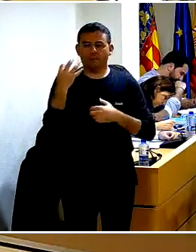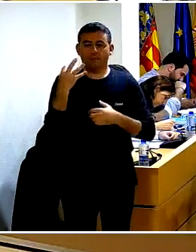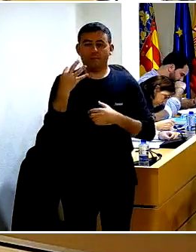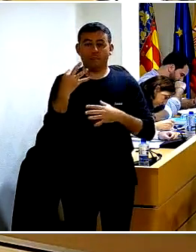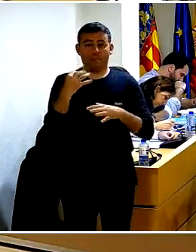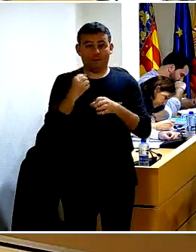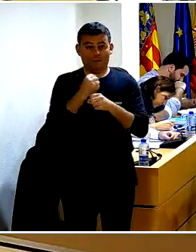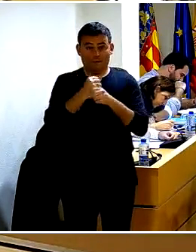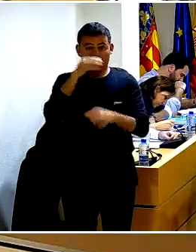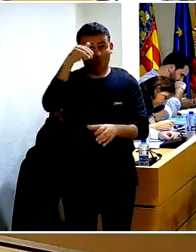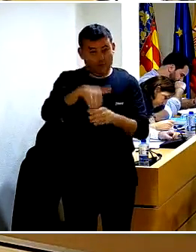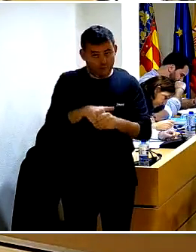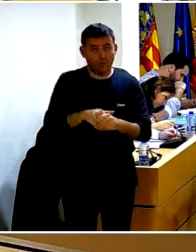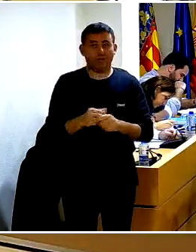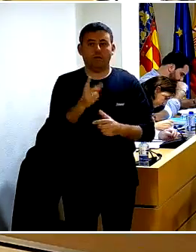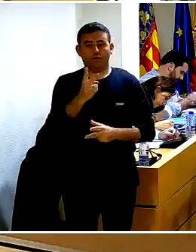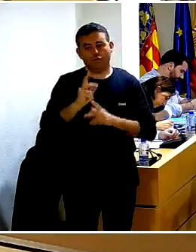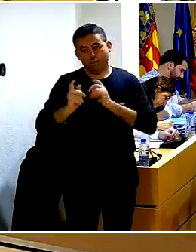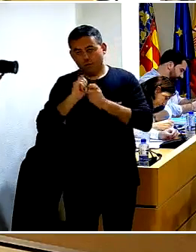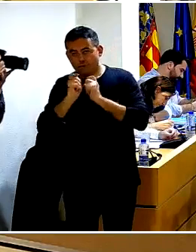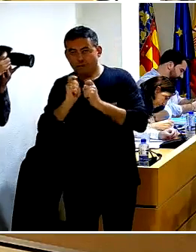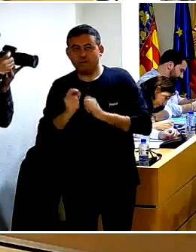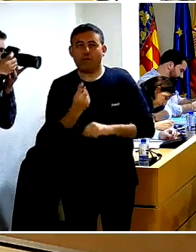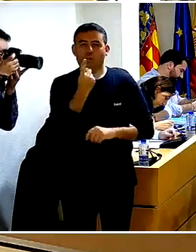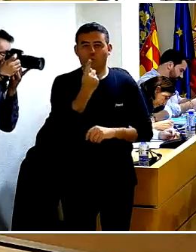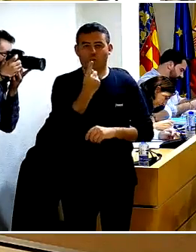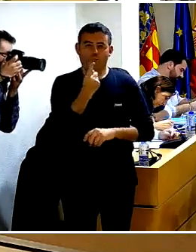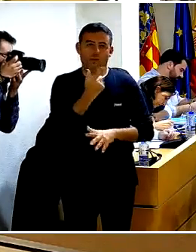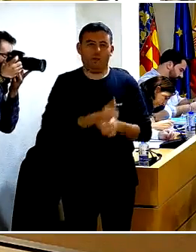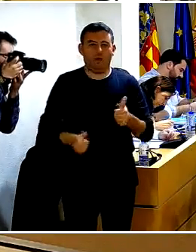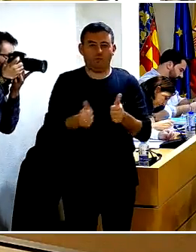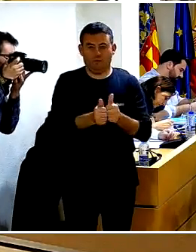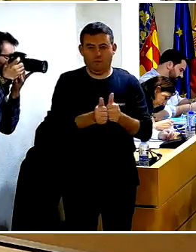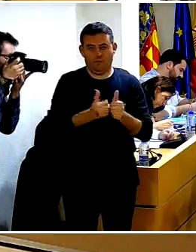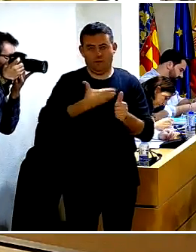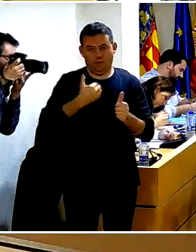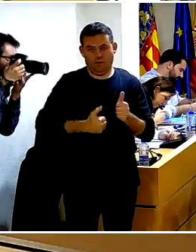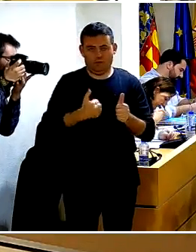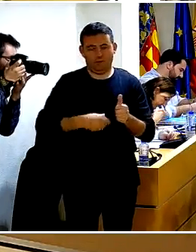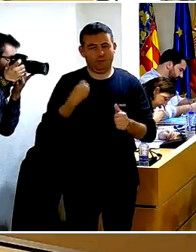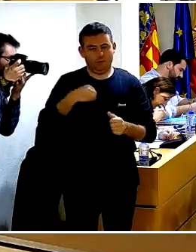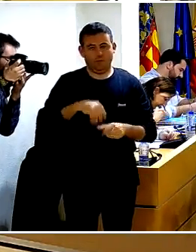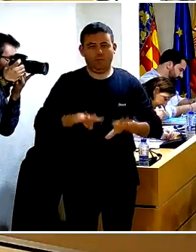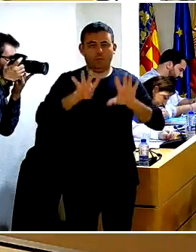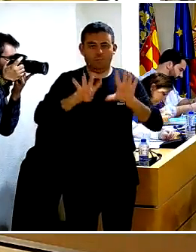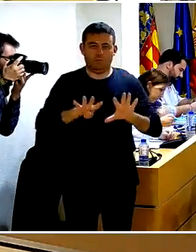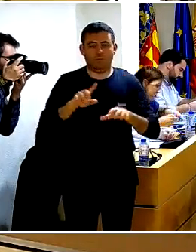2 periodistes i una auxiliar d'alcaldia segons l'acord de ple del dia 9 de juliol del